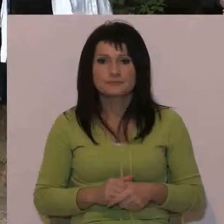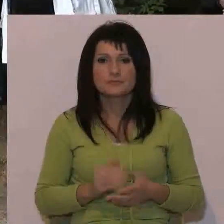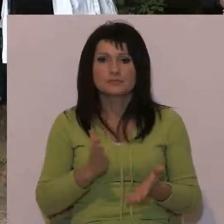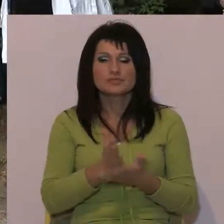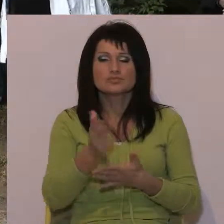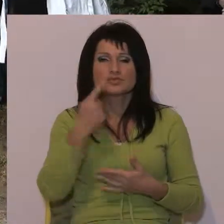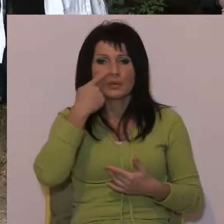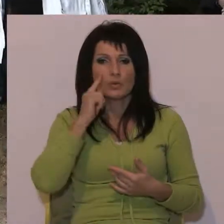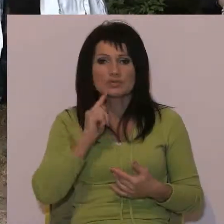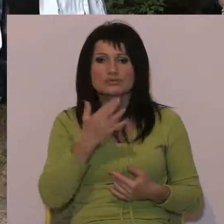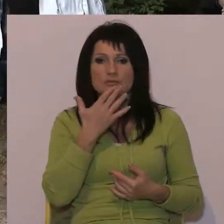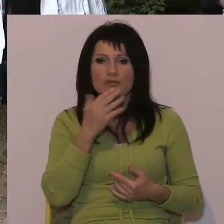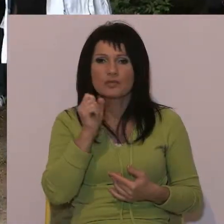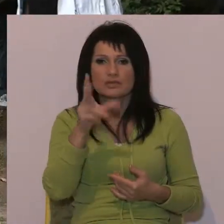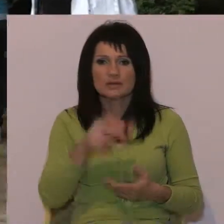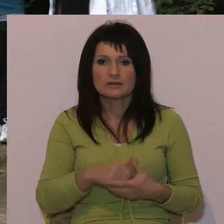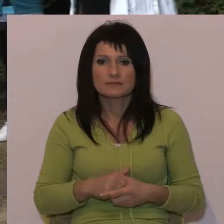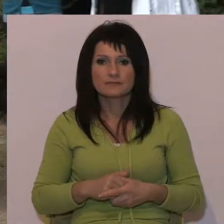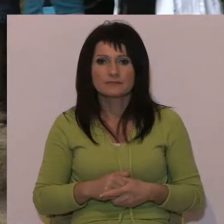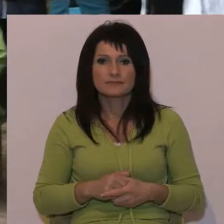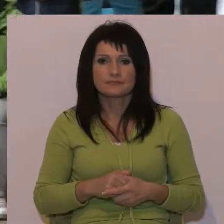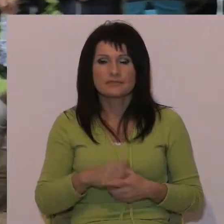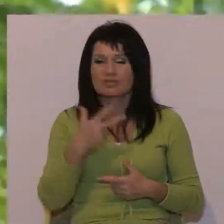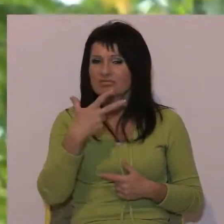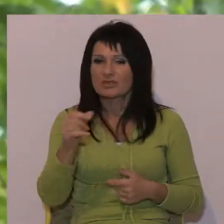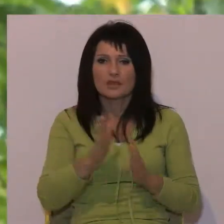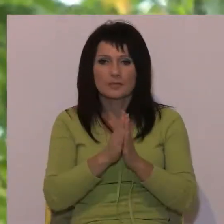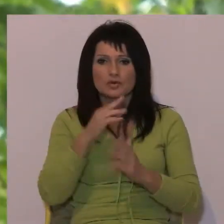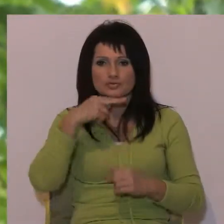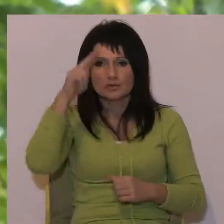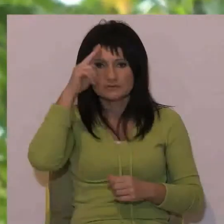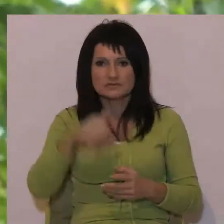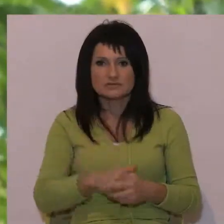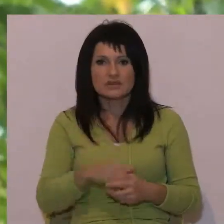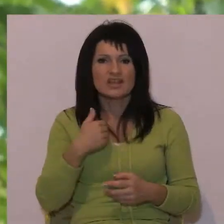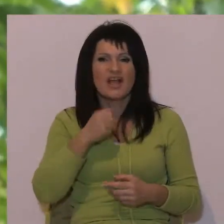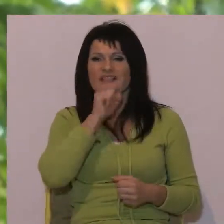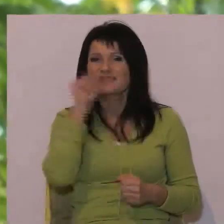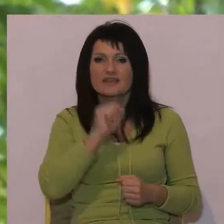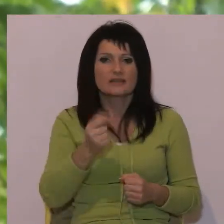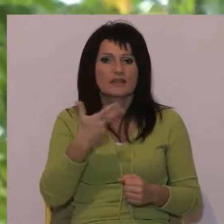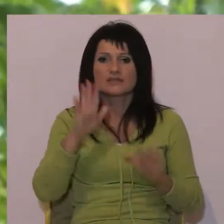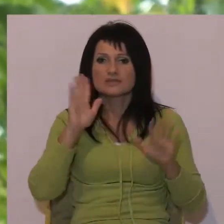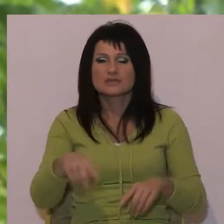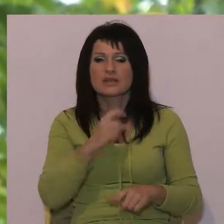łzy mówił tak: nie, proszę ojca, ja nigdy nie zostanę